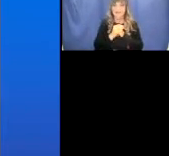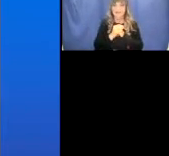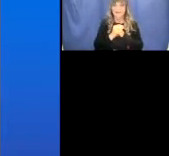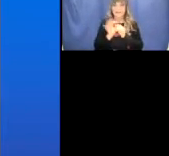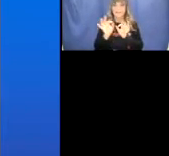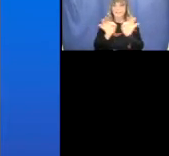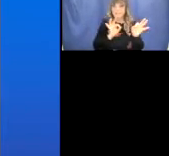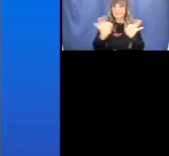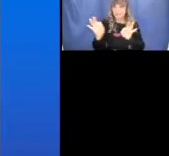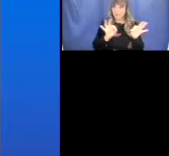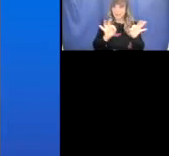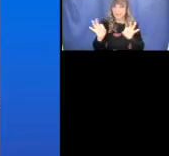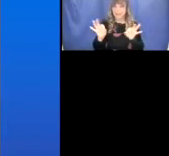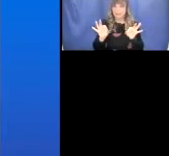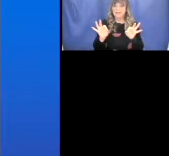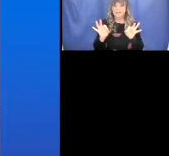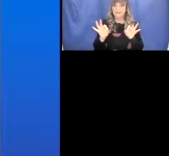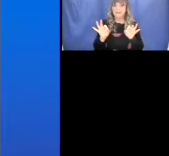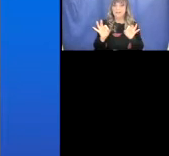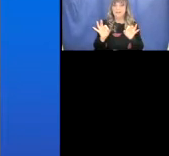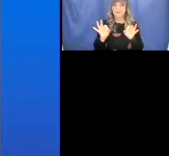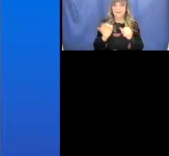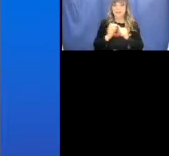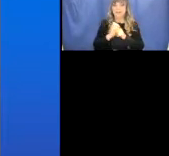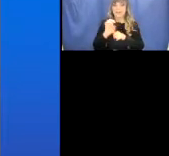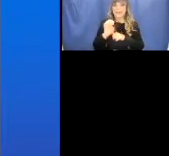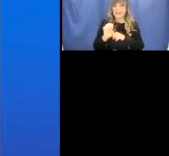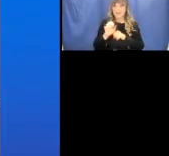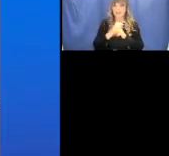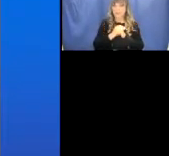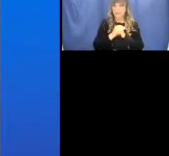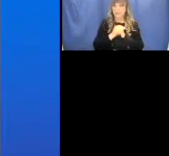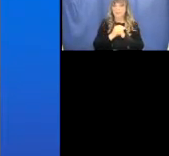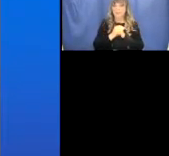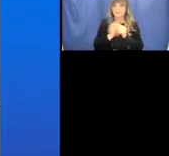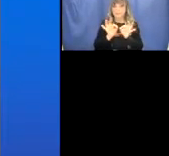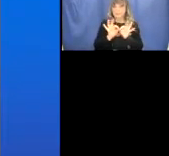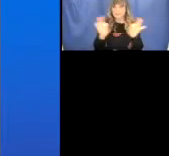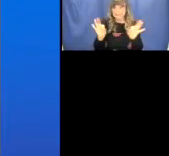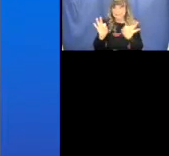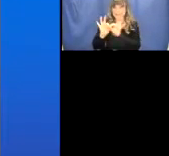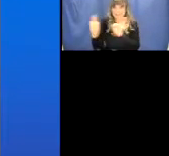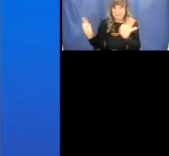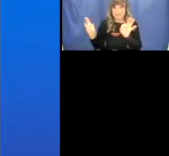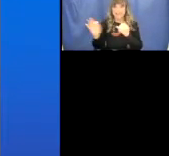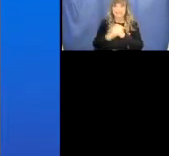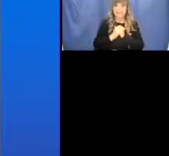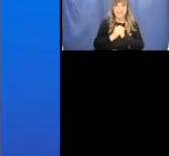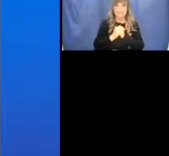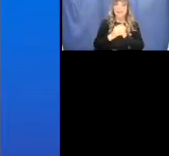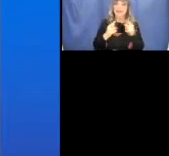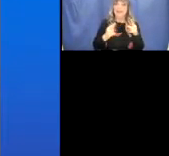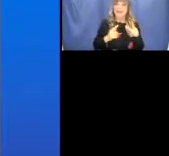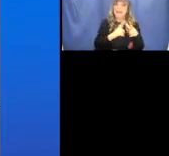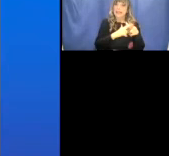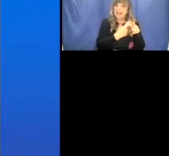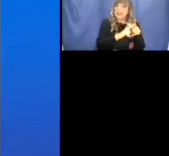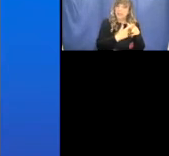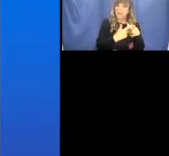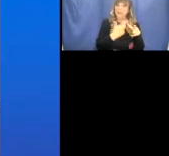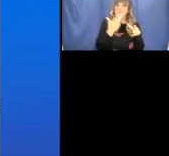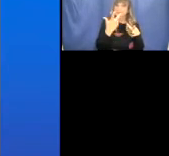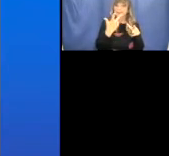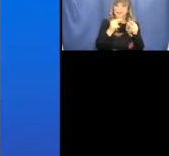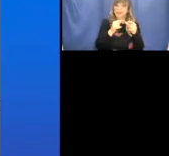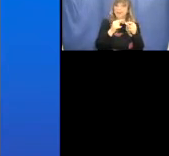in un estro le distanze e gli angoli tra i tre lati